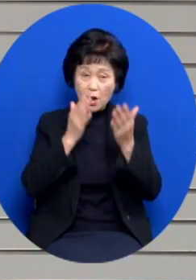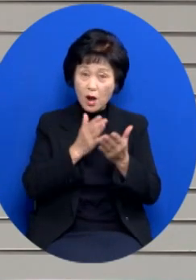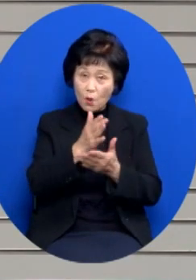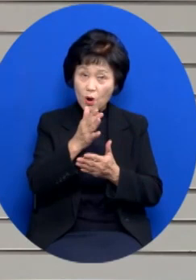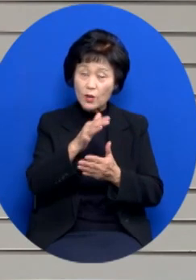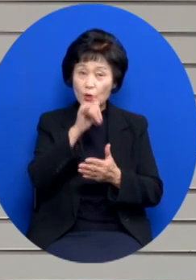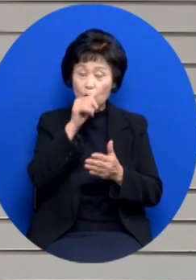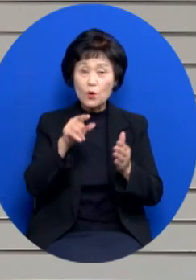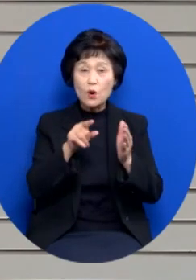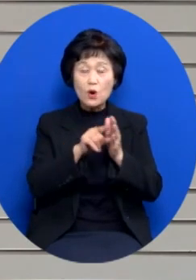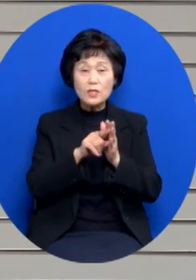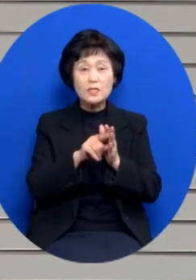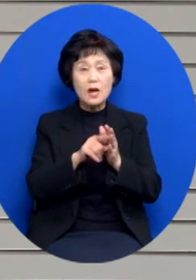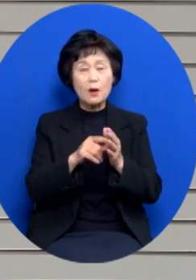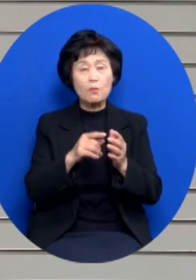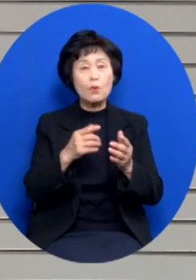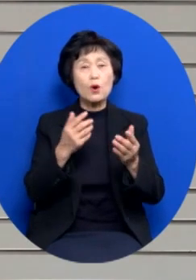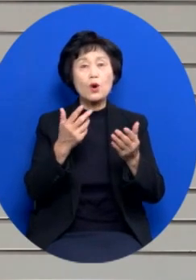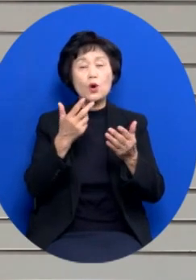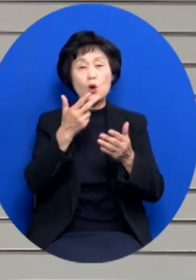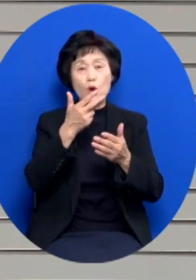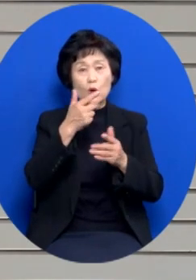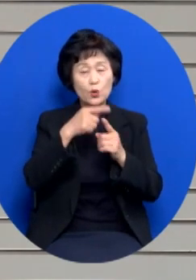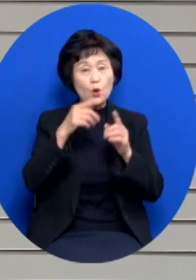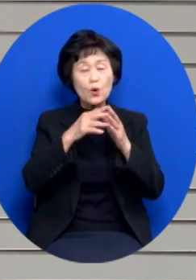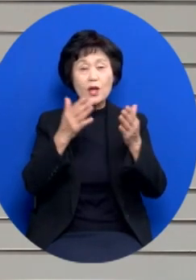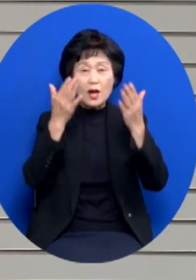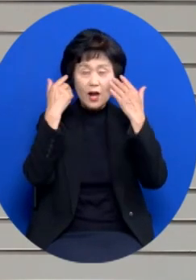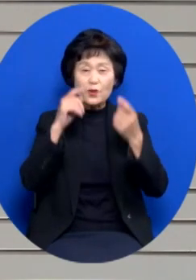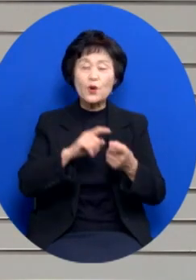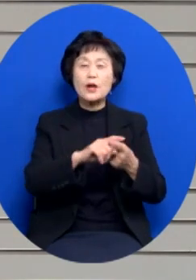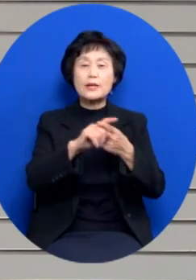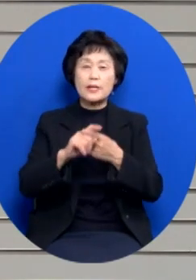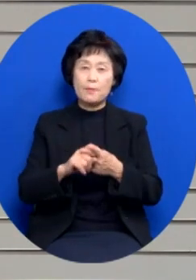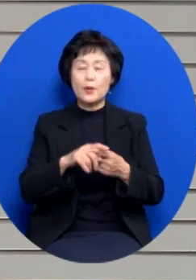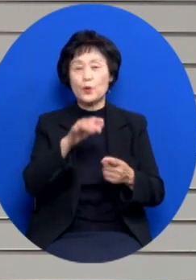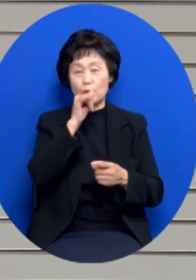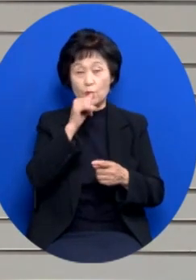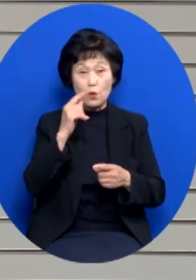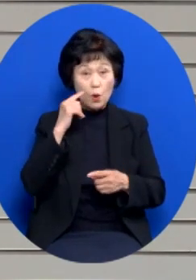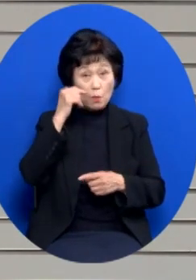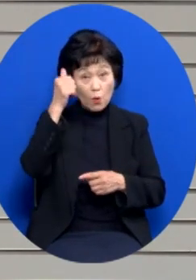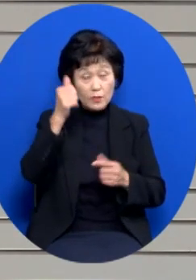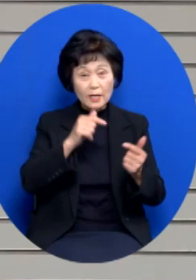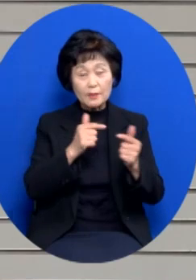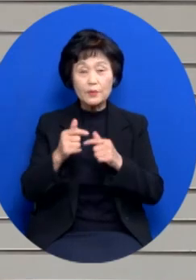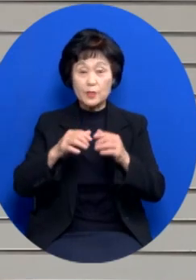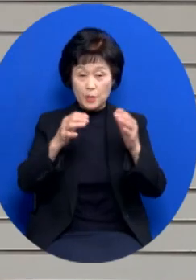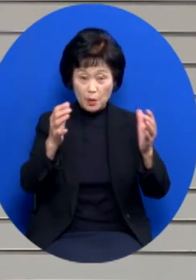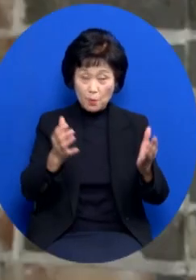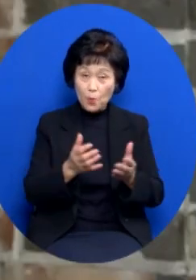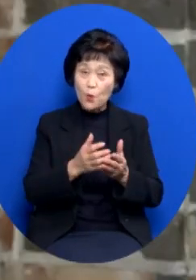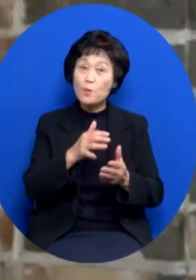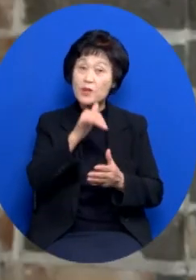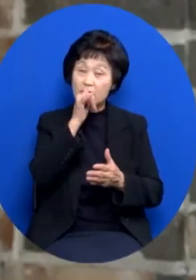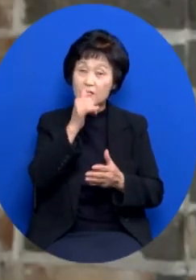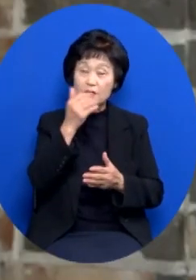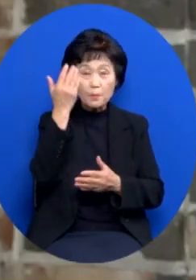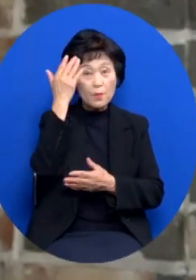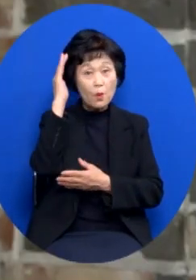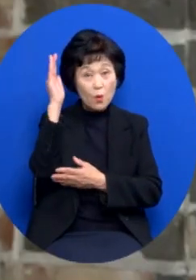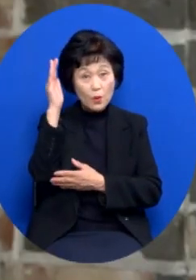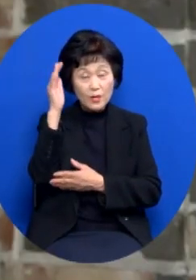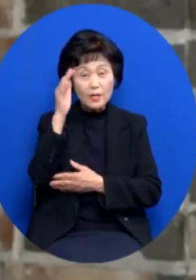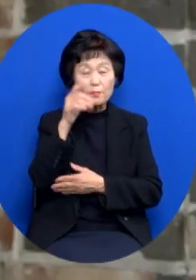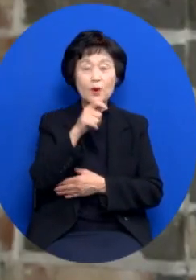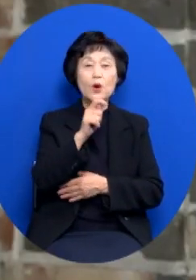또 주일학교연합회라든지 이런 기관들이 같이 모여서 하려고 해요. 그리고 목사님들 그룹이 이제 포럼이라 그래서 무슨 고신